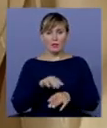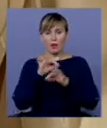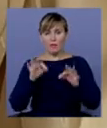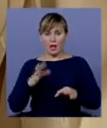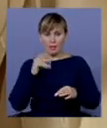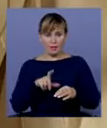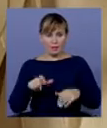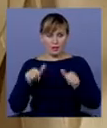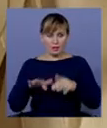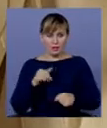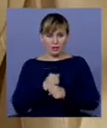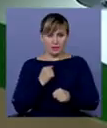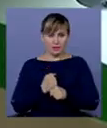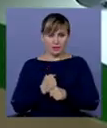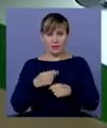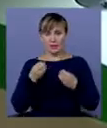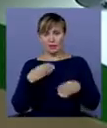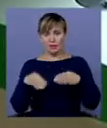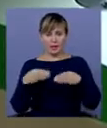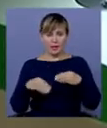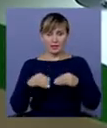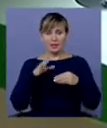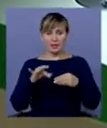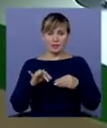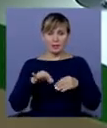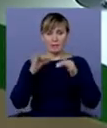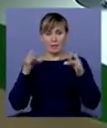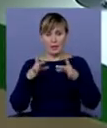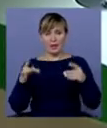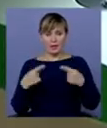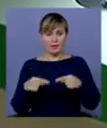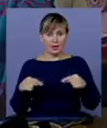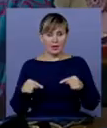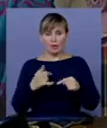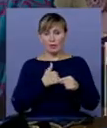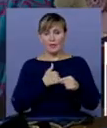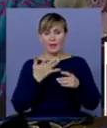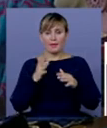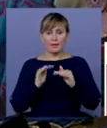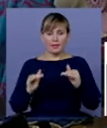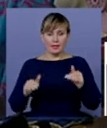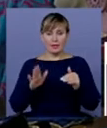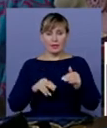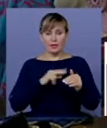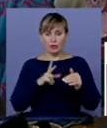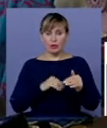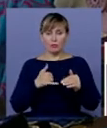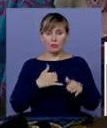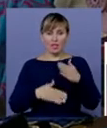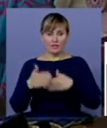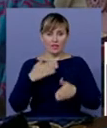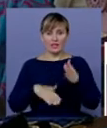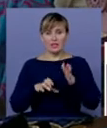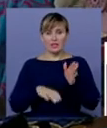алматинки решили поставить на рынок альтернативу пластиковым и полиэтиленовым пакетам. У меня 5 детей, младшая дочка у меня инвалид с